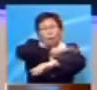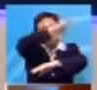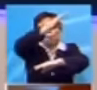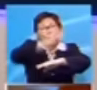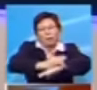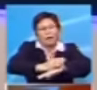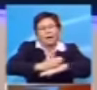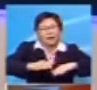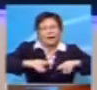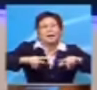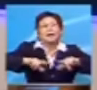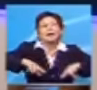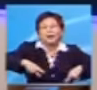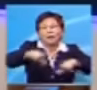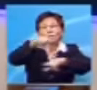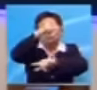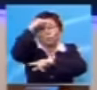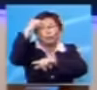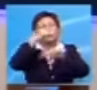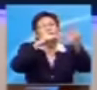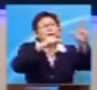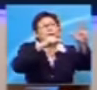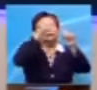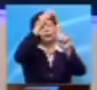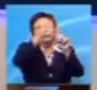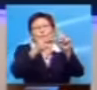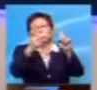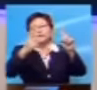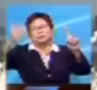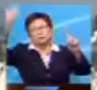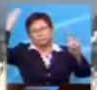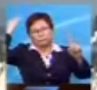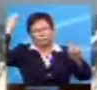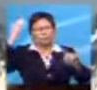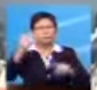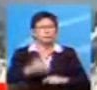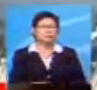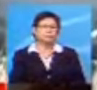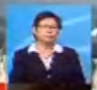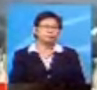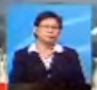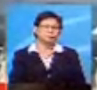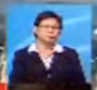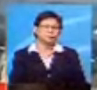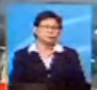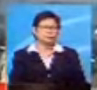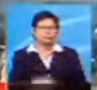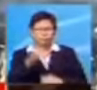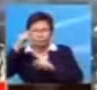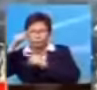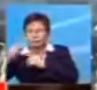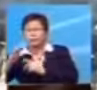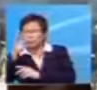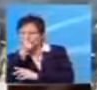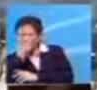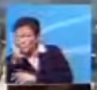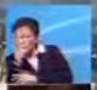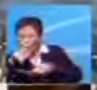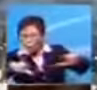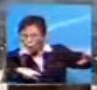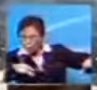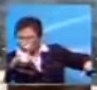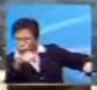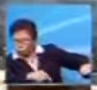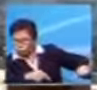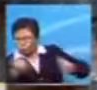hitam Kedah 31 Mac lalu hasil risikan Lori tangki berkenaan yang